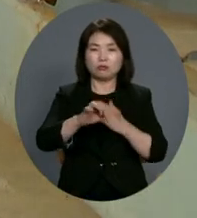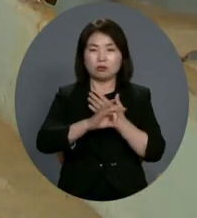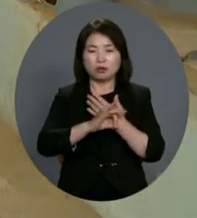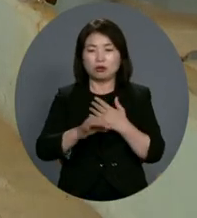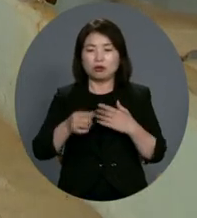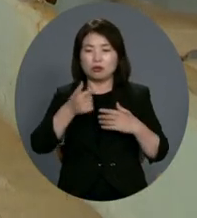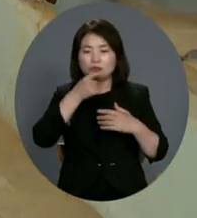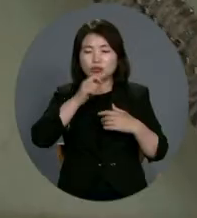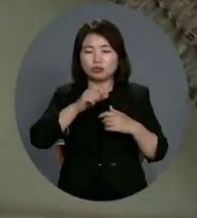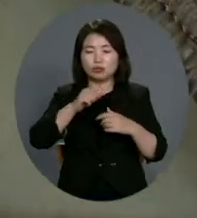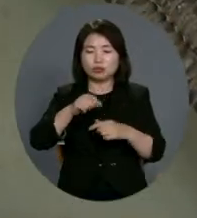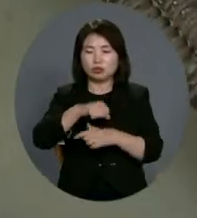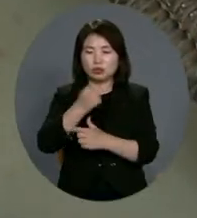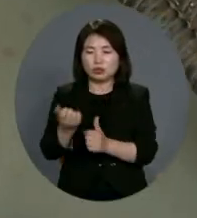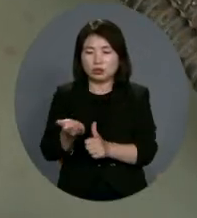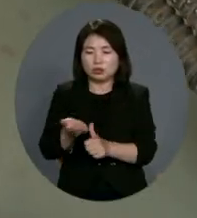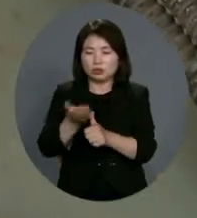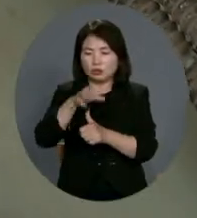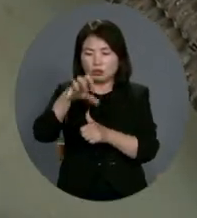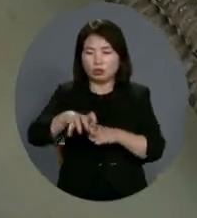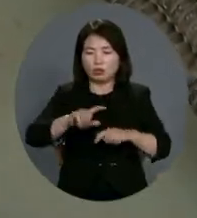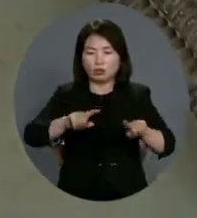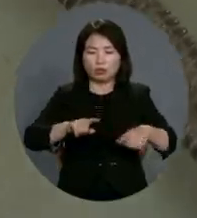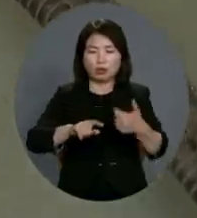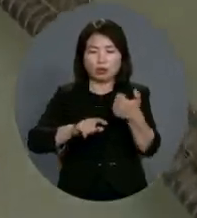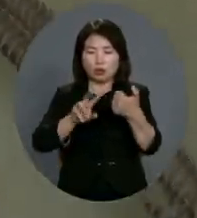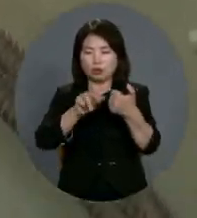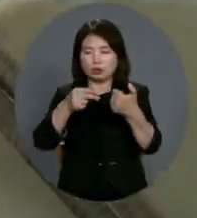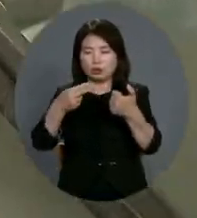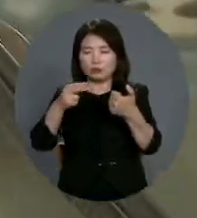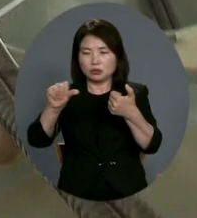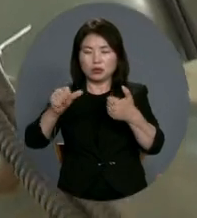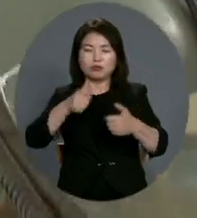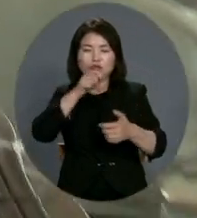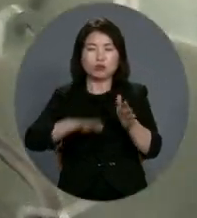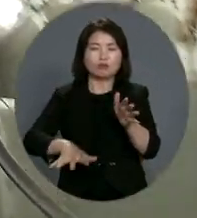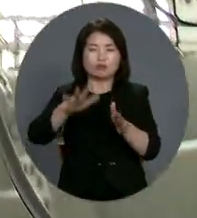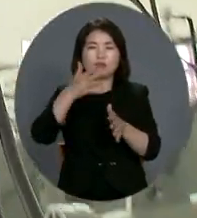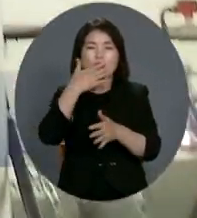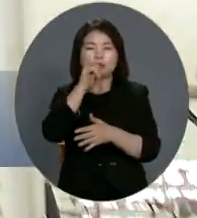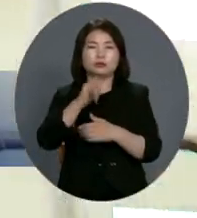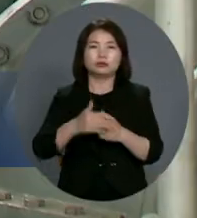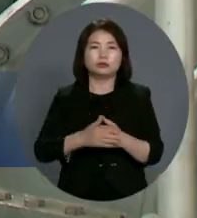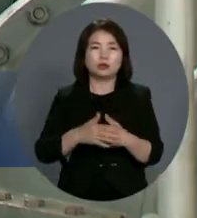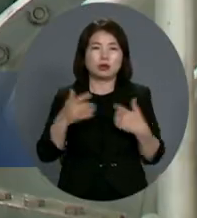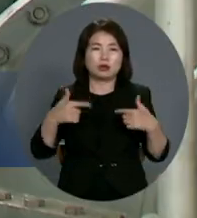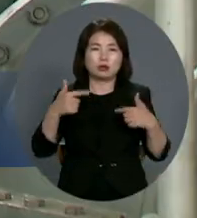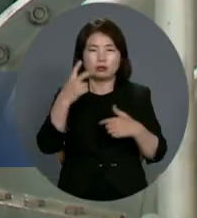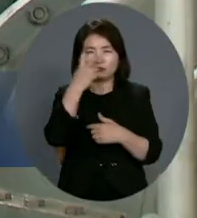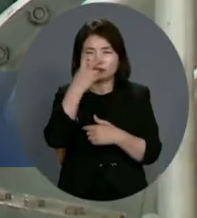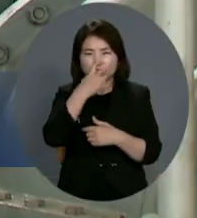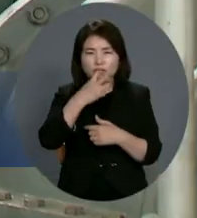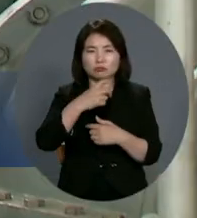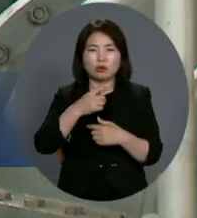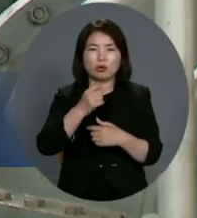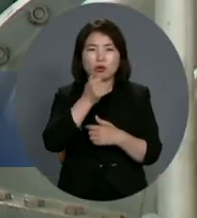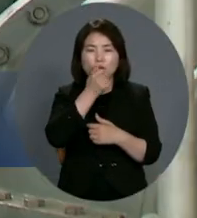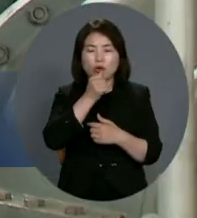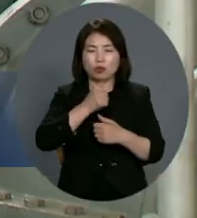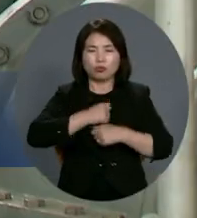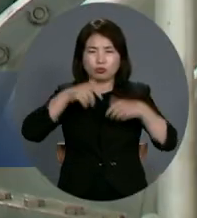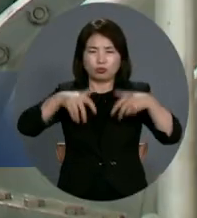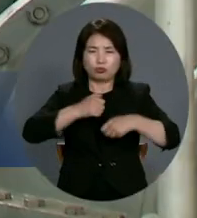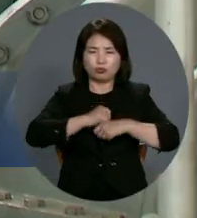과수 재배지 125헥타르가 물에 잠길 수 있습니다. 재상시 운영을 합니다. 호우 주입이 떨어지면 그때는